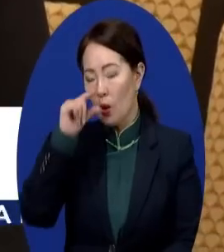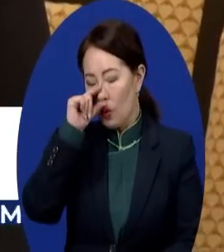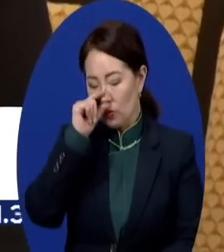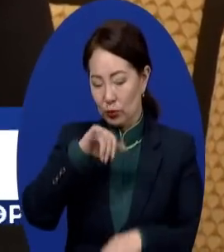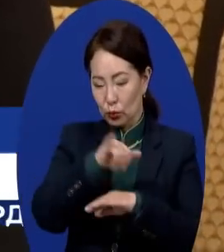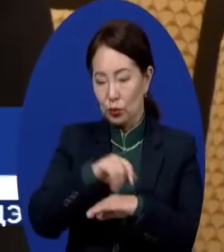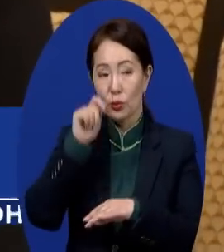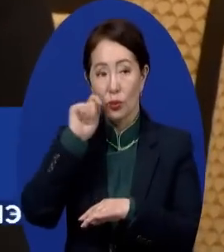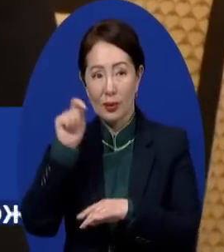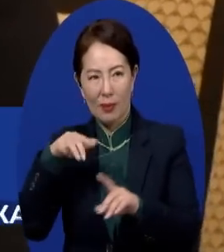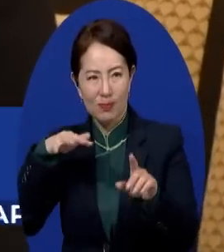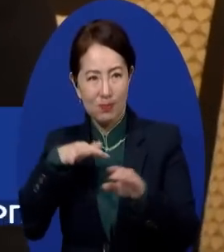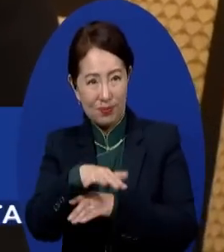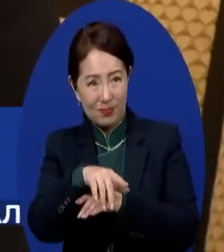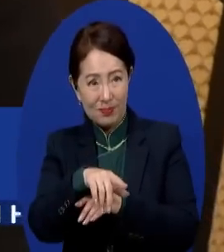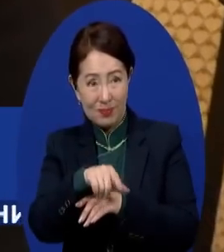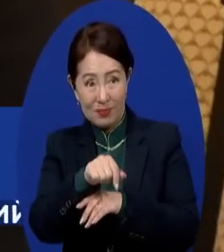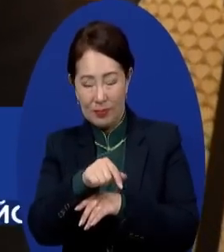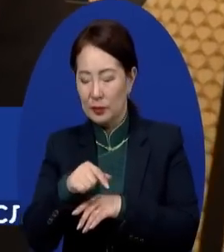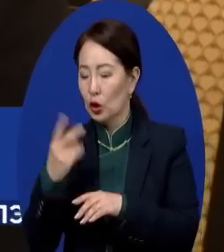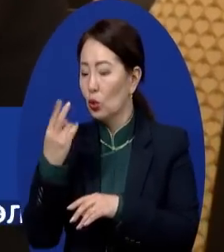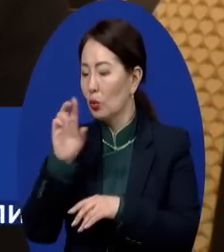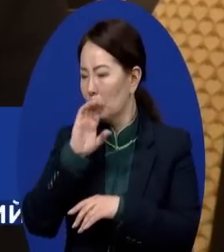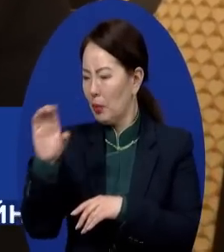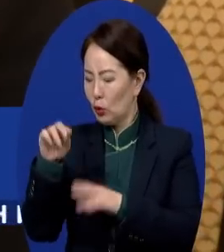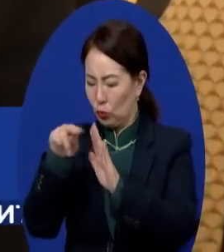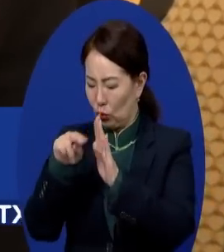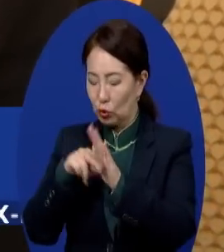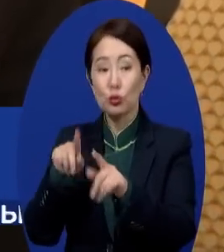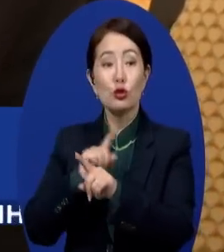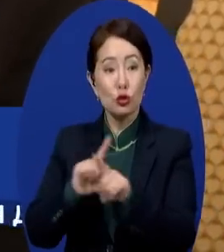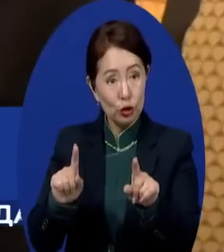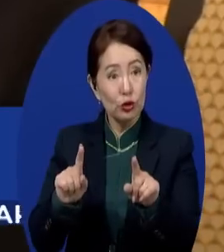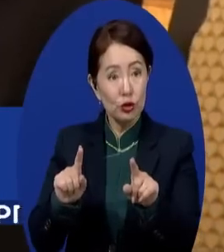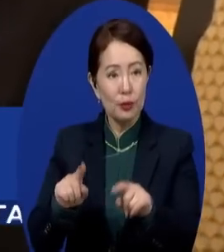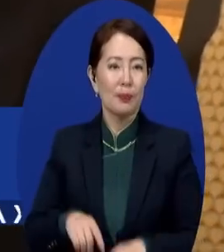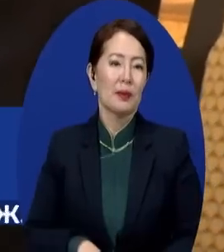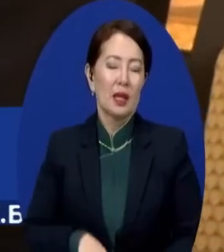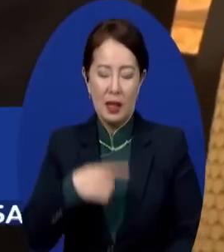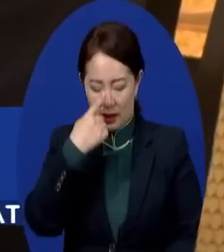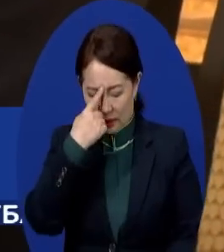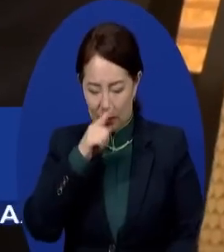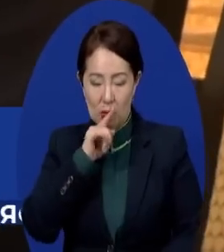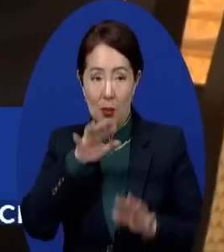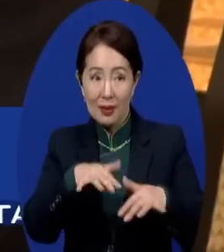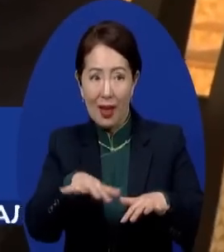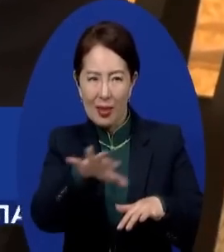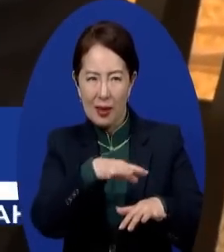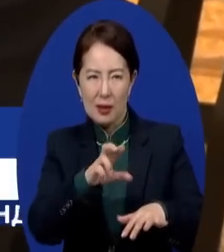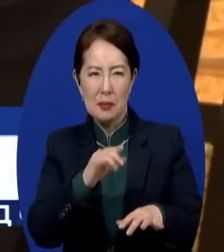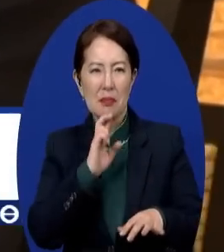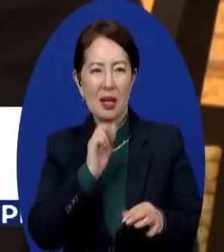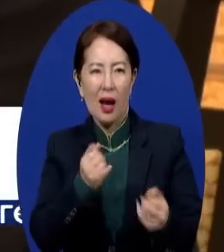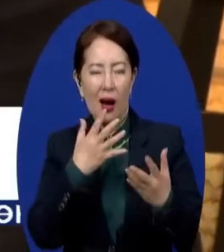Украинд дотогдсон нэгдсэн үндэстний байгууллагын дүрмөнд бичигдсэн зарчмуудыг илт зөрчиж байна. Бид энэтхэг номхон далайн бүс нутагт яг ийм зүйл болохыг